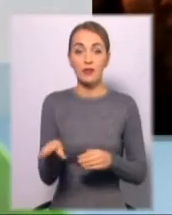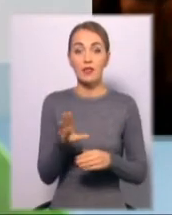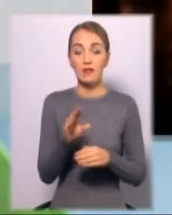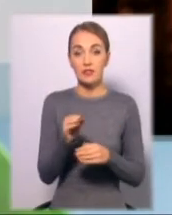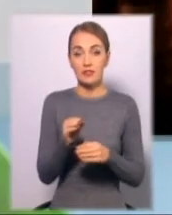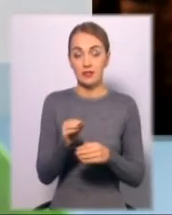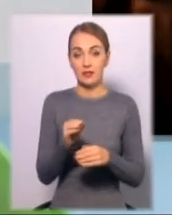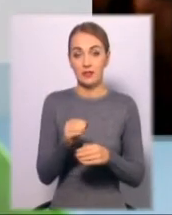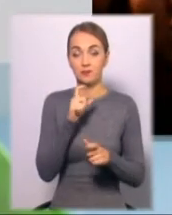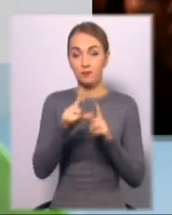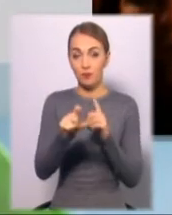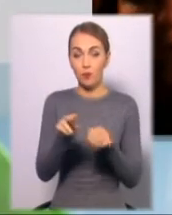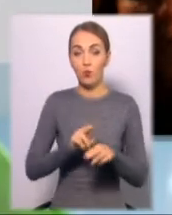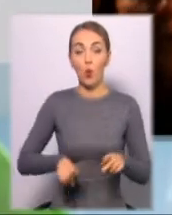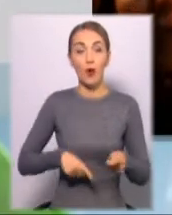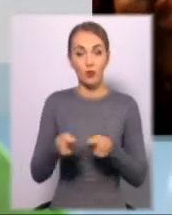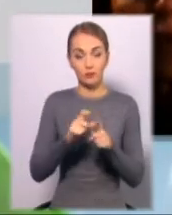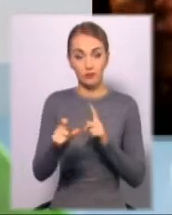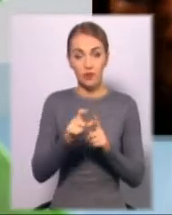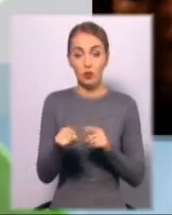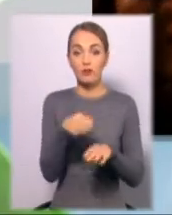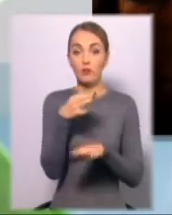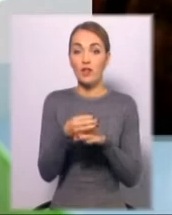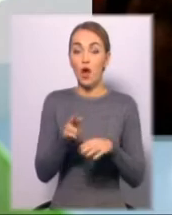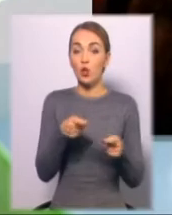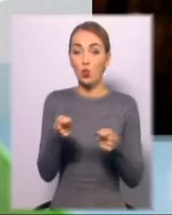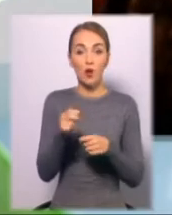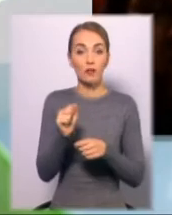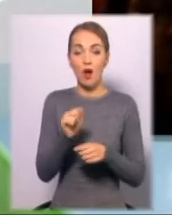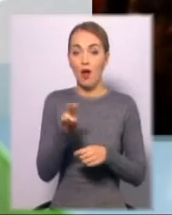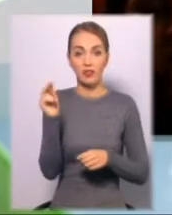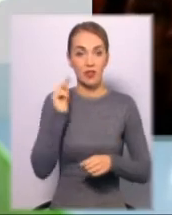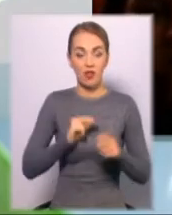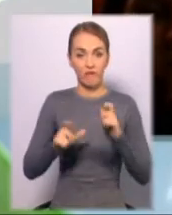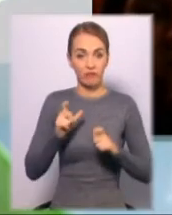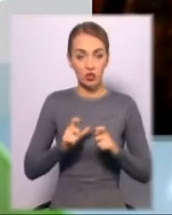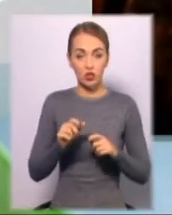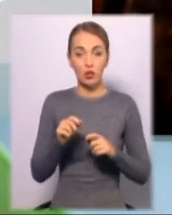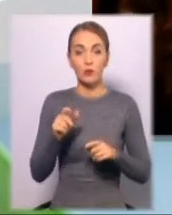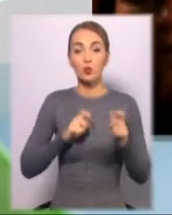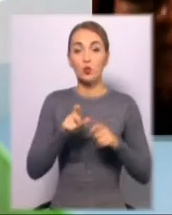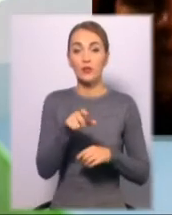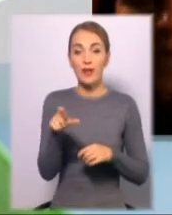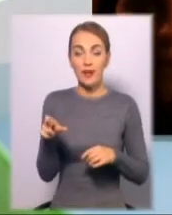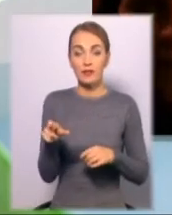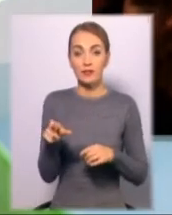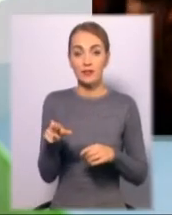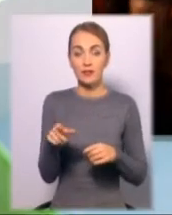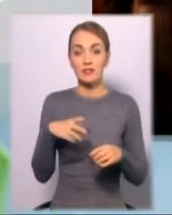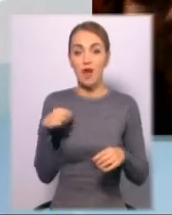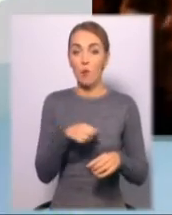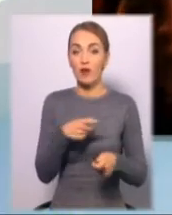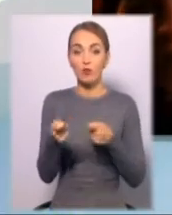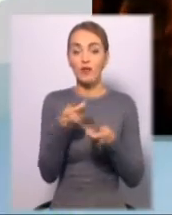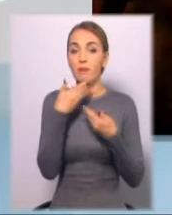молоді проректор повідомив, що за розмір стипендії відповідає уряд, а не виш, що студенти і студентське самоврядування не